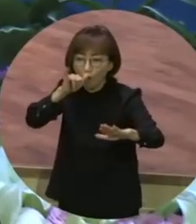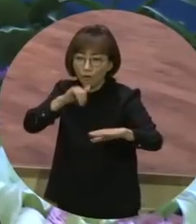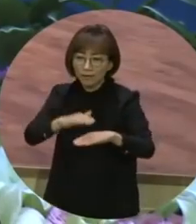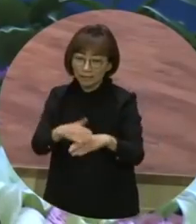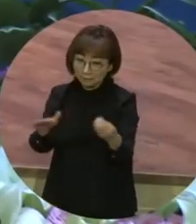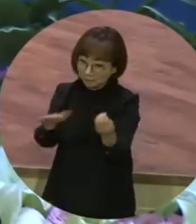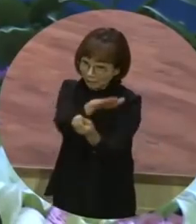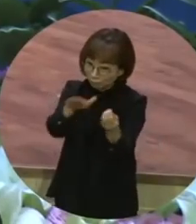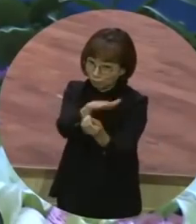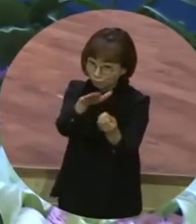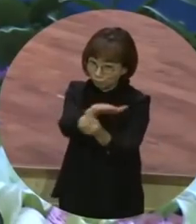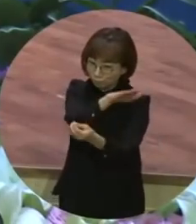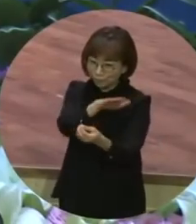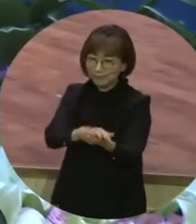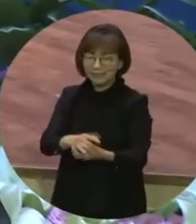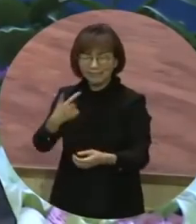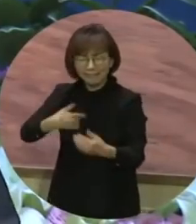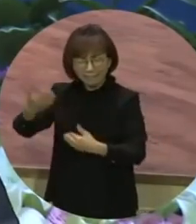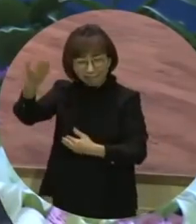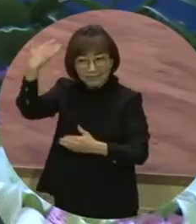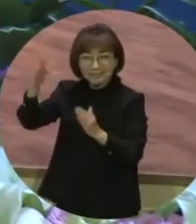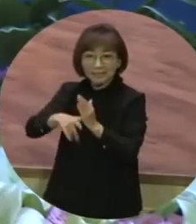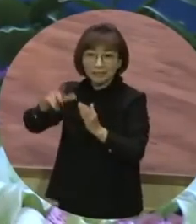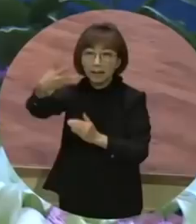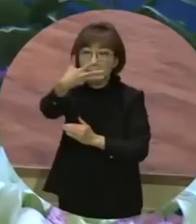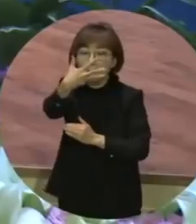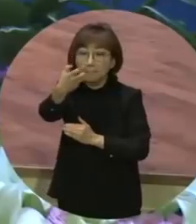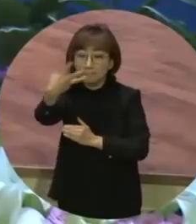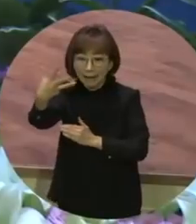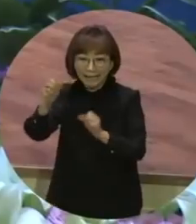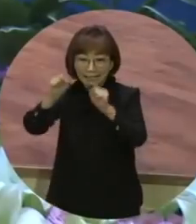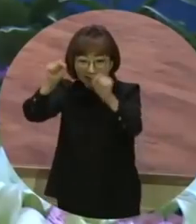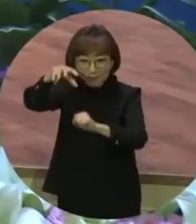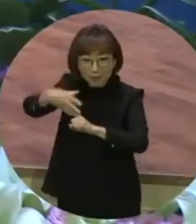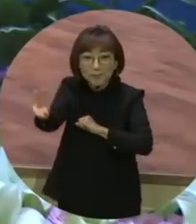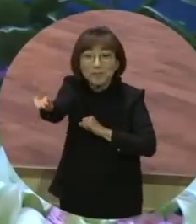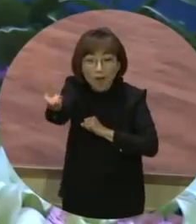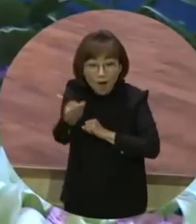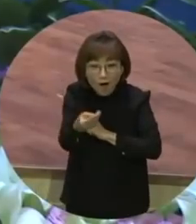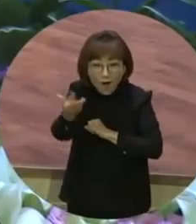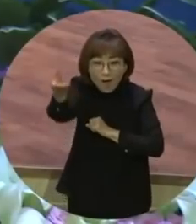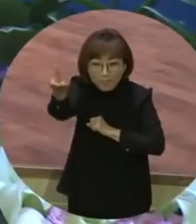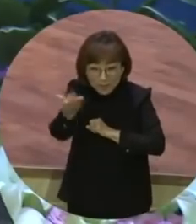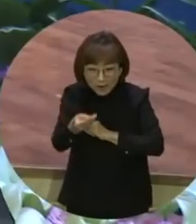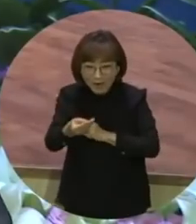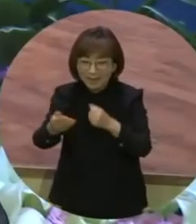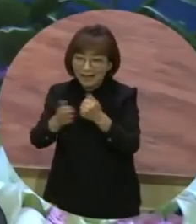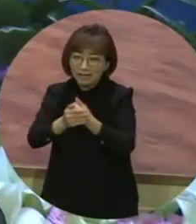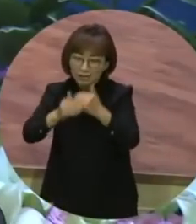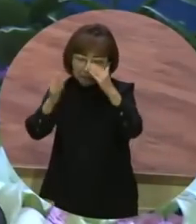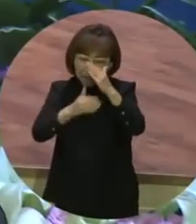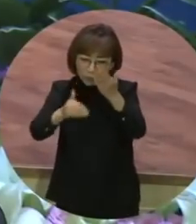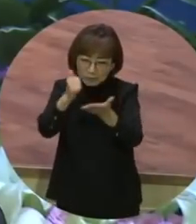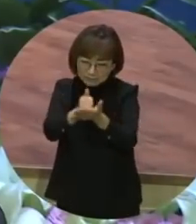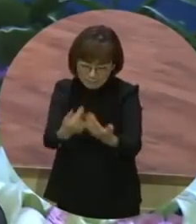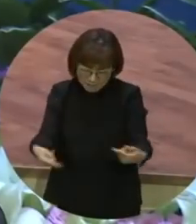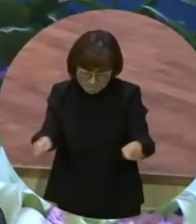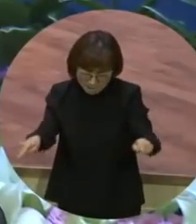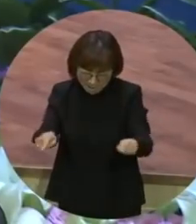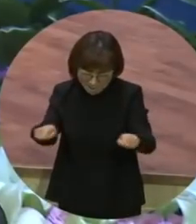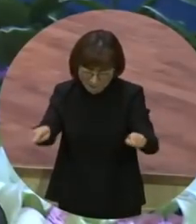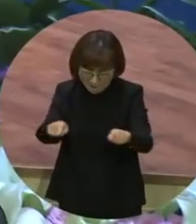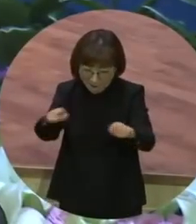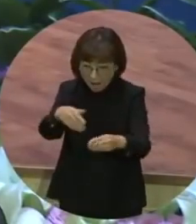옛날에 우리 교회에서 이 88 체육관 빌려 탁구 대회 정규인 탁구 대회였어요. 남녀 전도회가 아니고 정규인 탁구 대회가 누가 우승했냐?